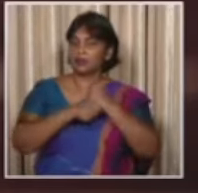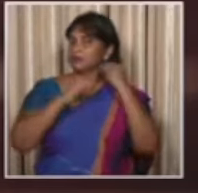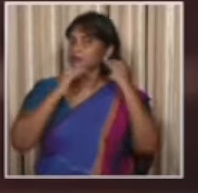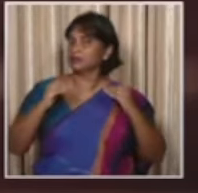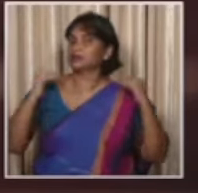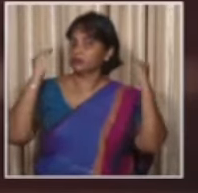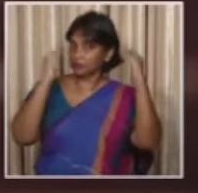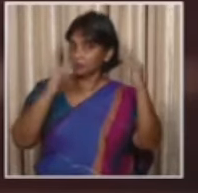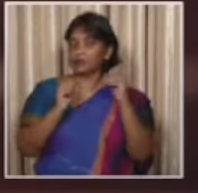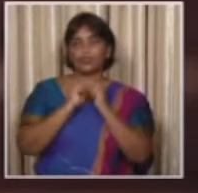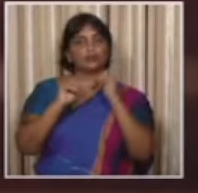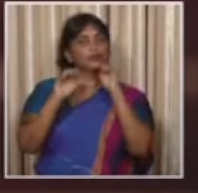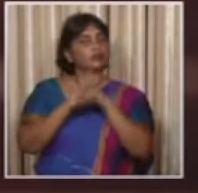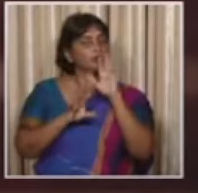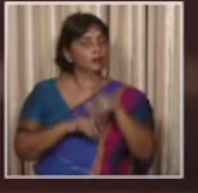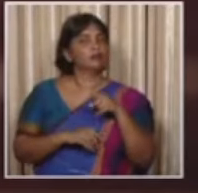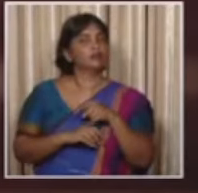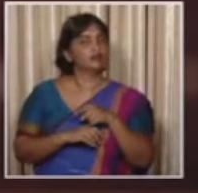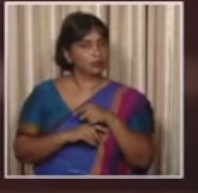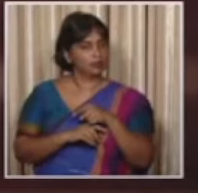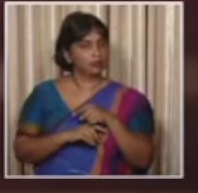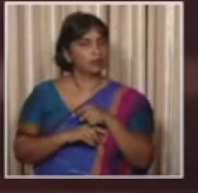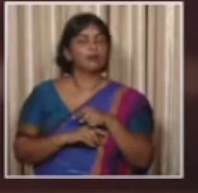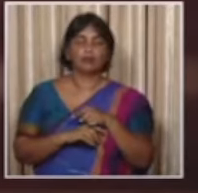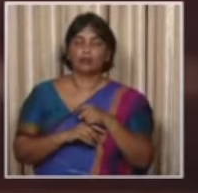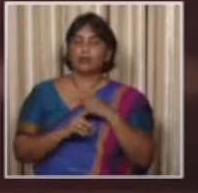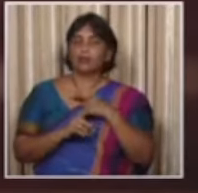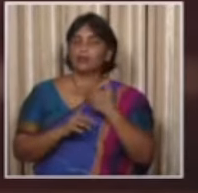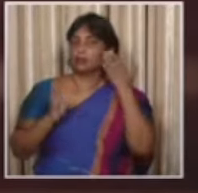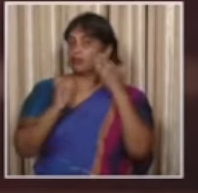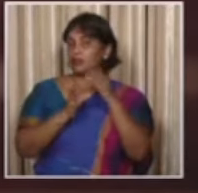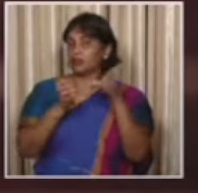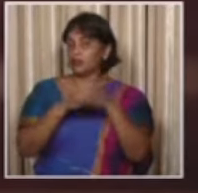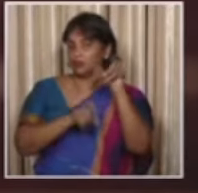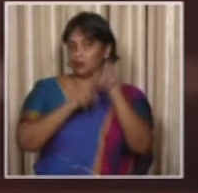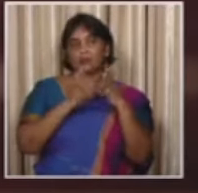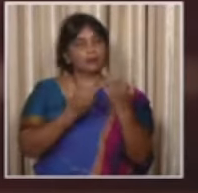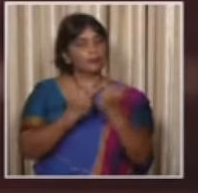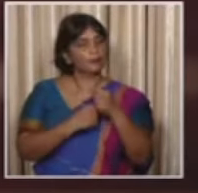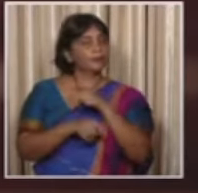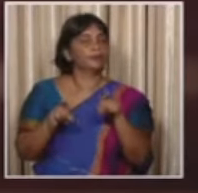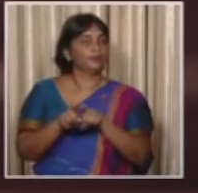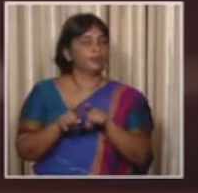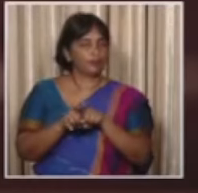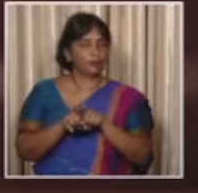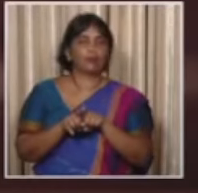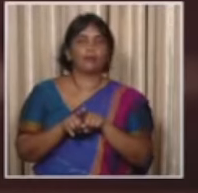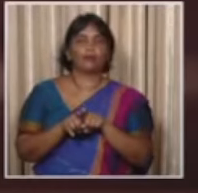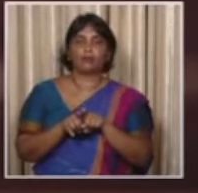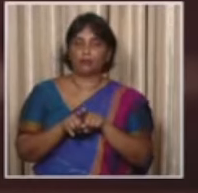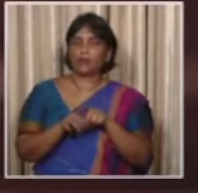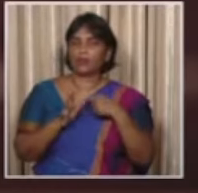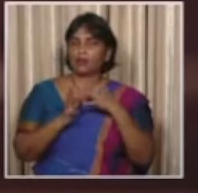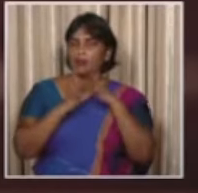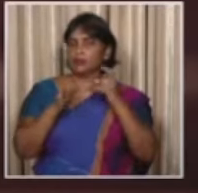රාජතාන්ත්‍රික පත්වීම් සිදු කිරීමේදී ඒ කැරියර් ඩිප්ලොමැටික් කණ්ඩායම් පත් කිරීම ගැන. ඒත් එක්කම මට තියෙන